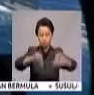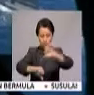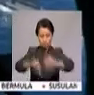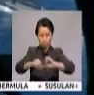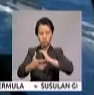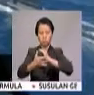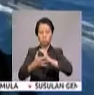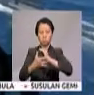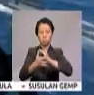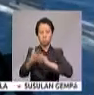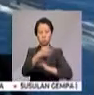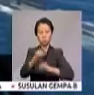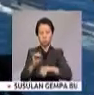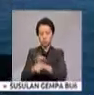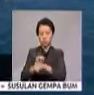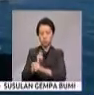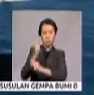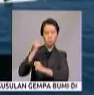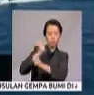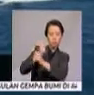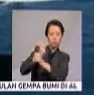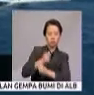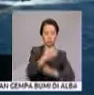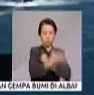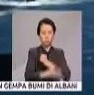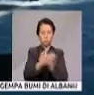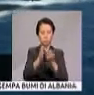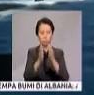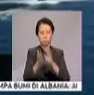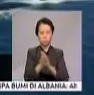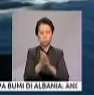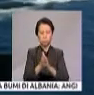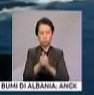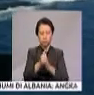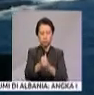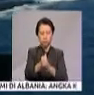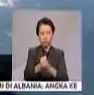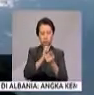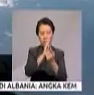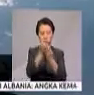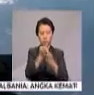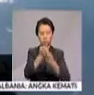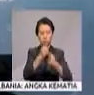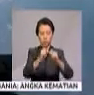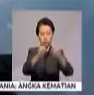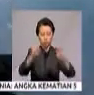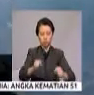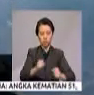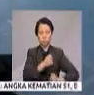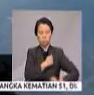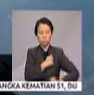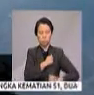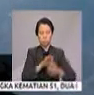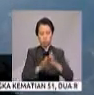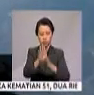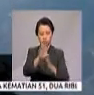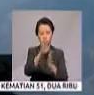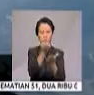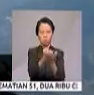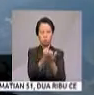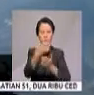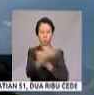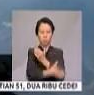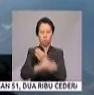harapan kerajaan adalah dalam sebesedikit kertas putih pertahanan boleh menjadi satu